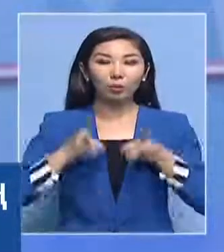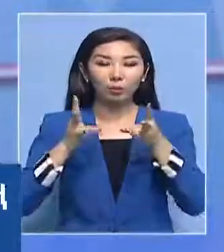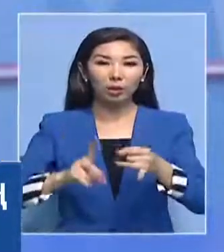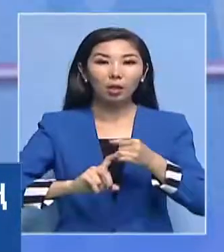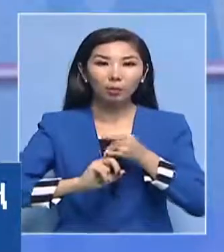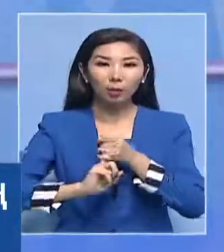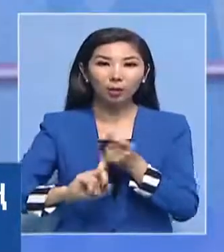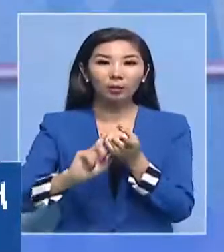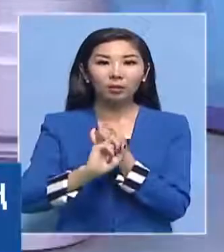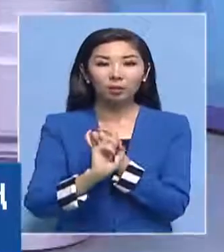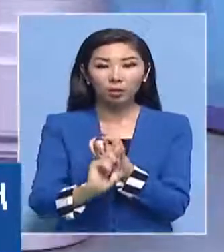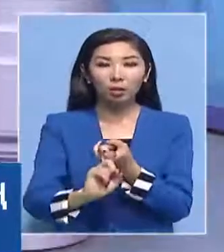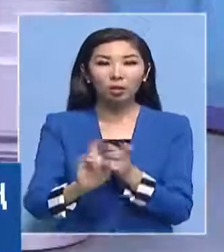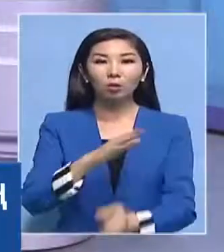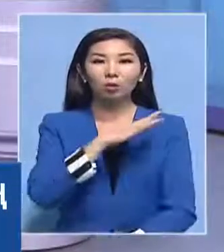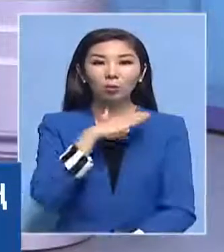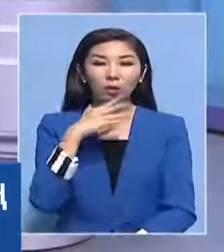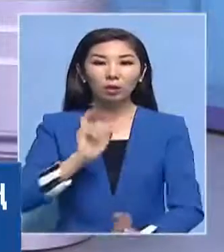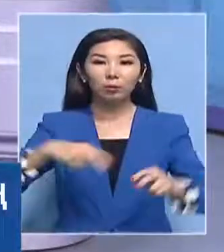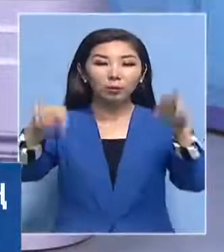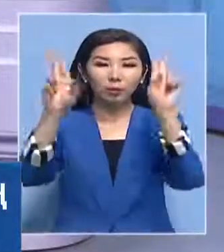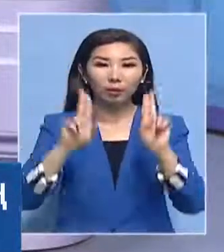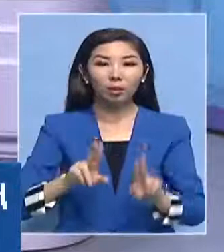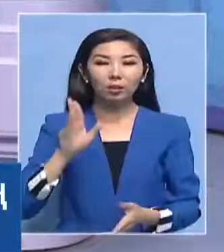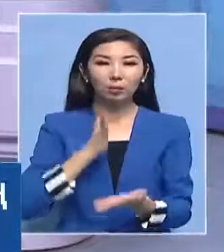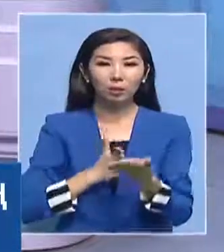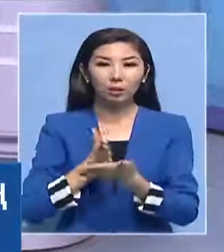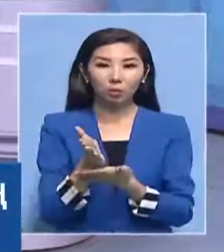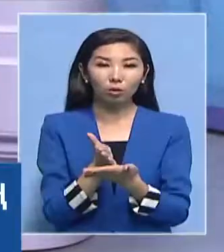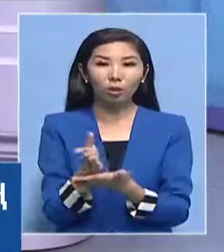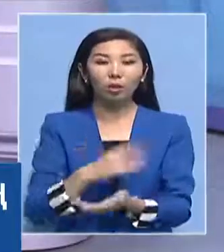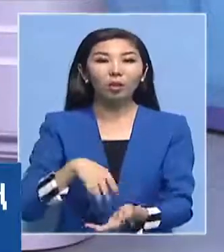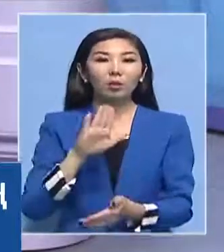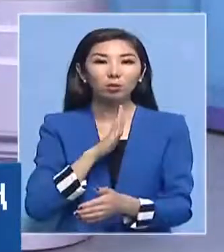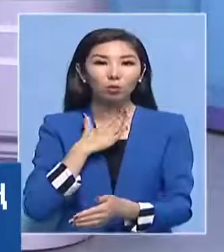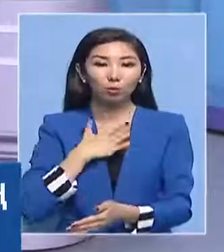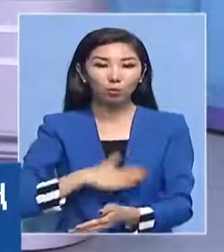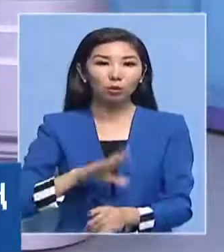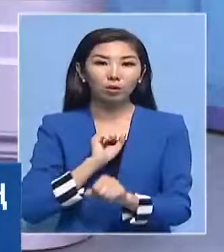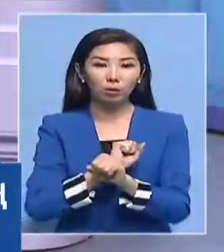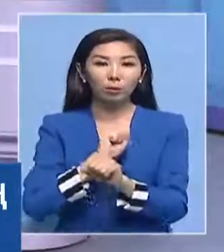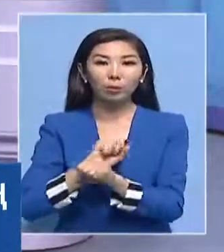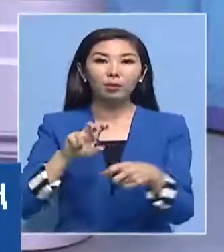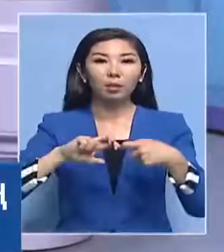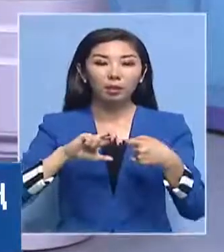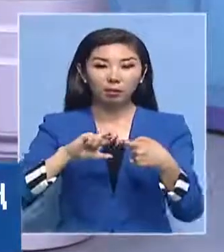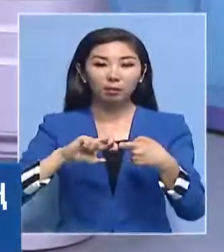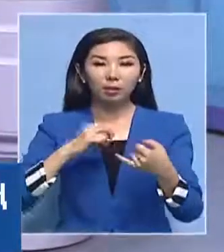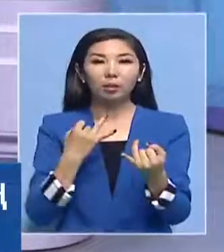пандемияға байланысты, біраз саланың қызметі де бейімделді. Соған қатысты бірқатар мәселелерді